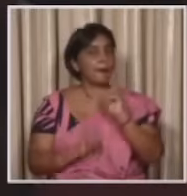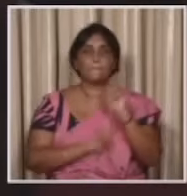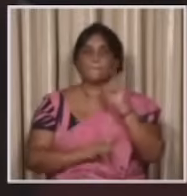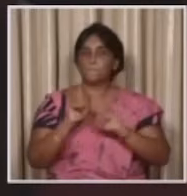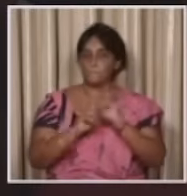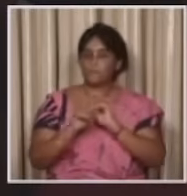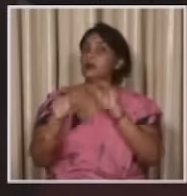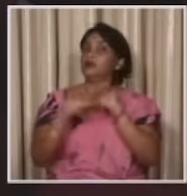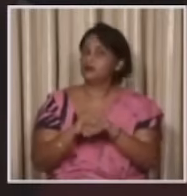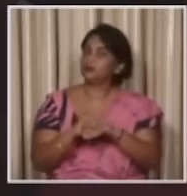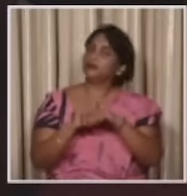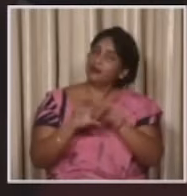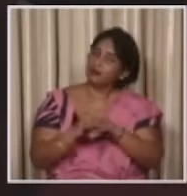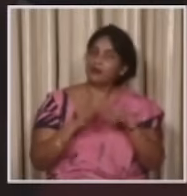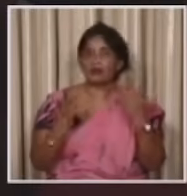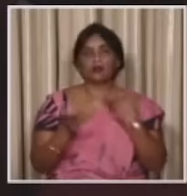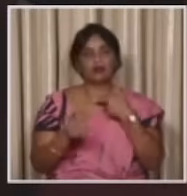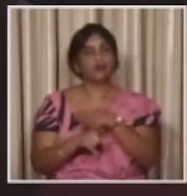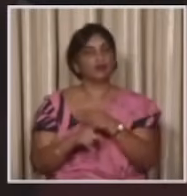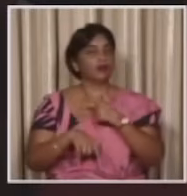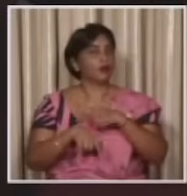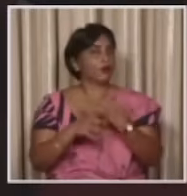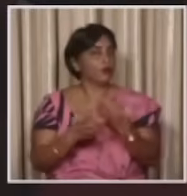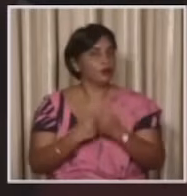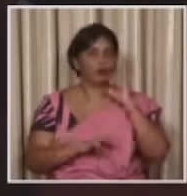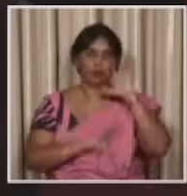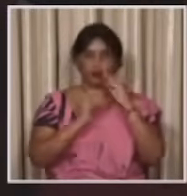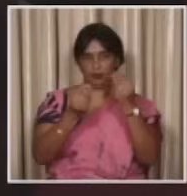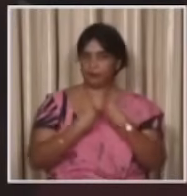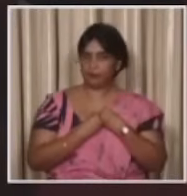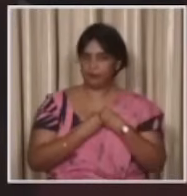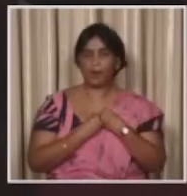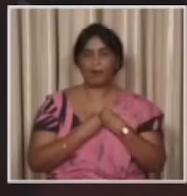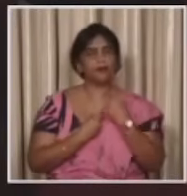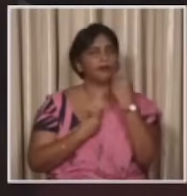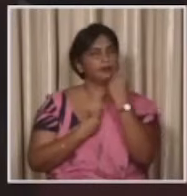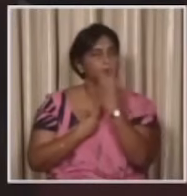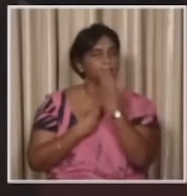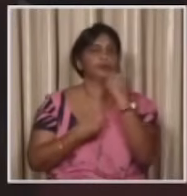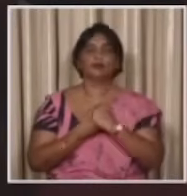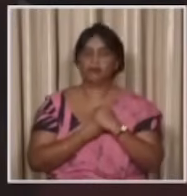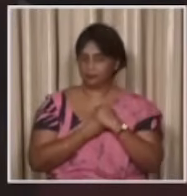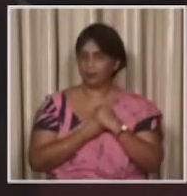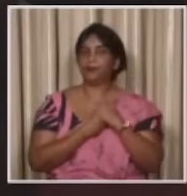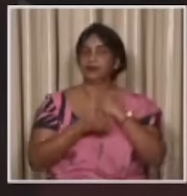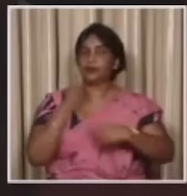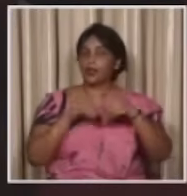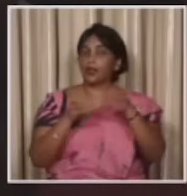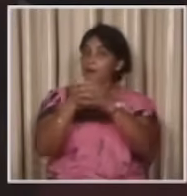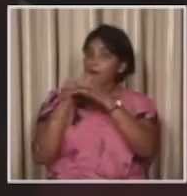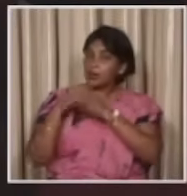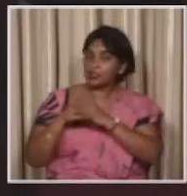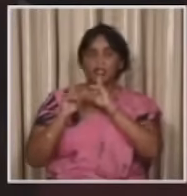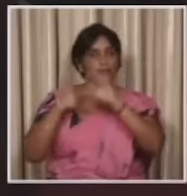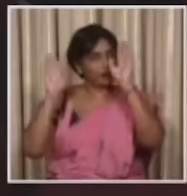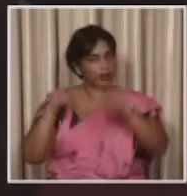පාර්ලිමේන්තුව නියෝජනය කරන නොකරන ඇවිල්ලා අපිට මේකට අවශ්‍ය තොරතුරු දෙන්න කියලා. කීප දෙනයි සහභාගී වුණේ. දේශපාලන පක්ෂවලට ආරාධනා